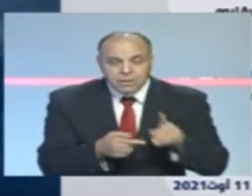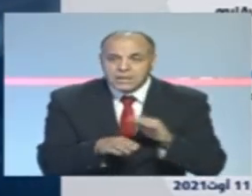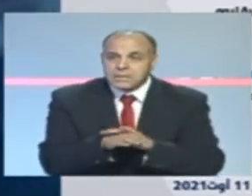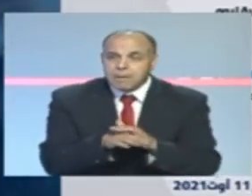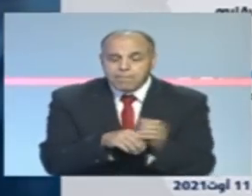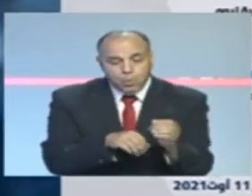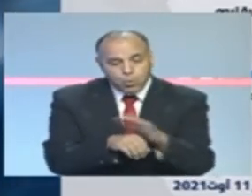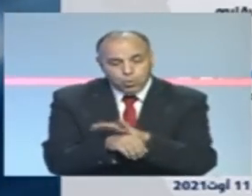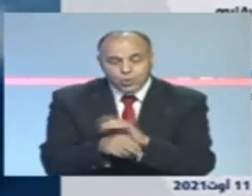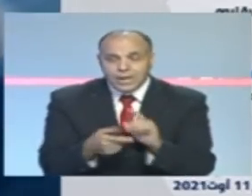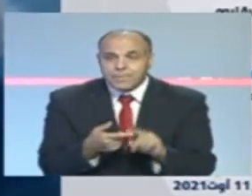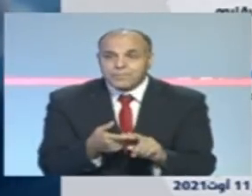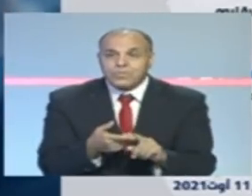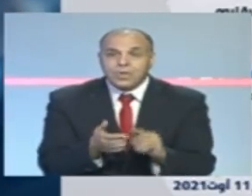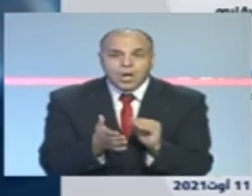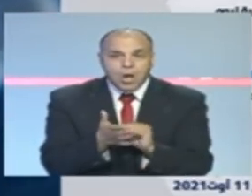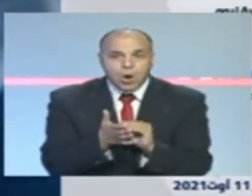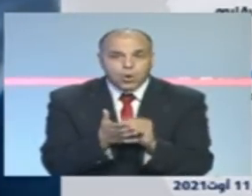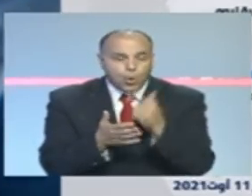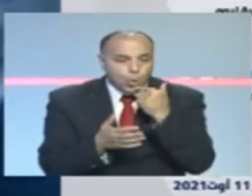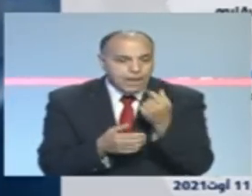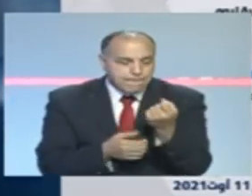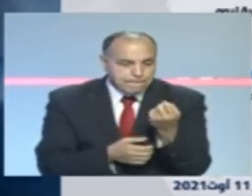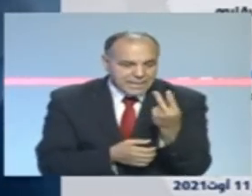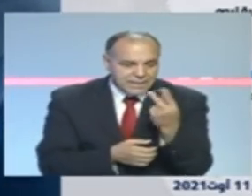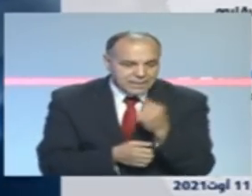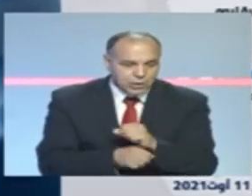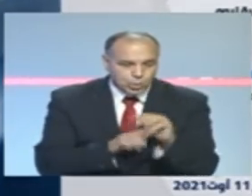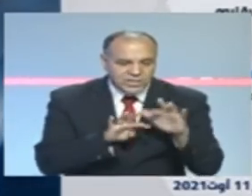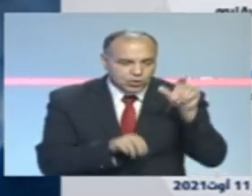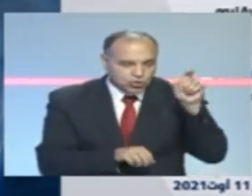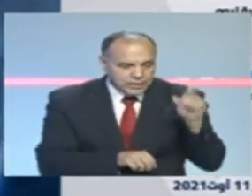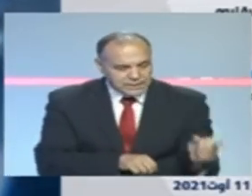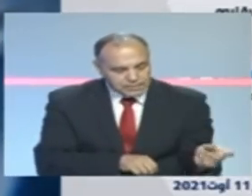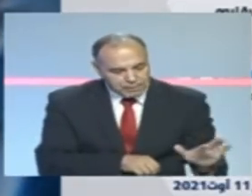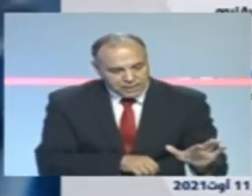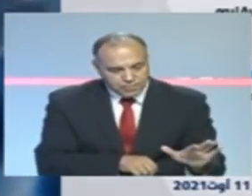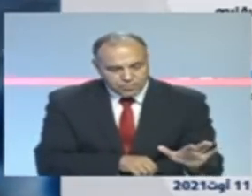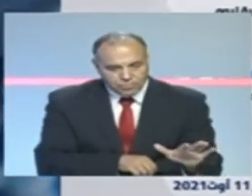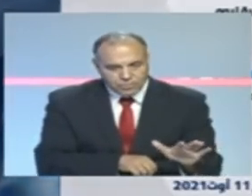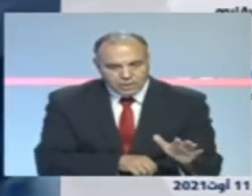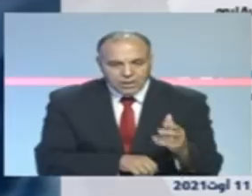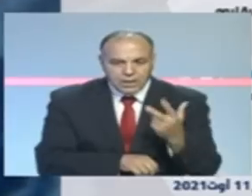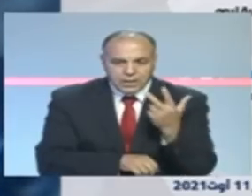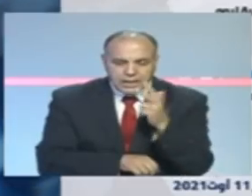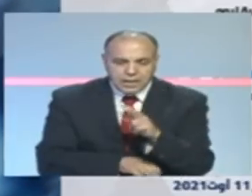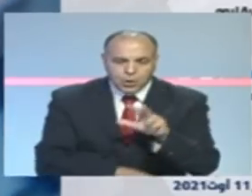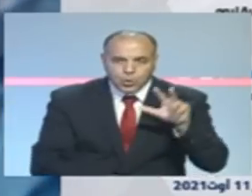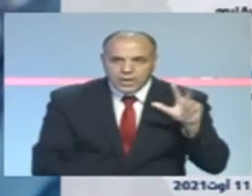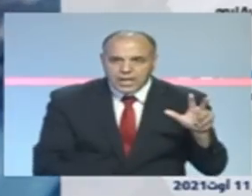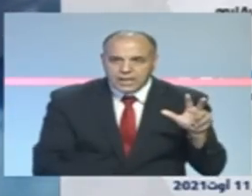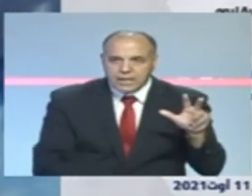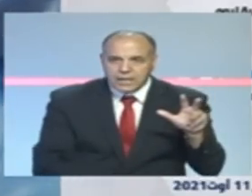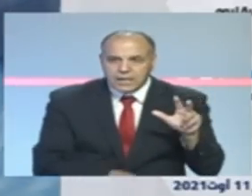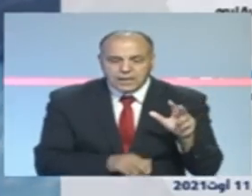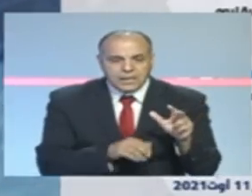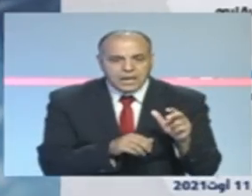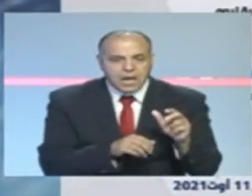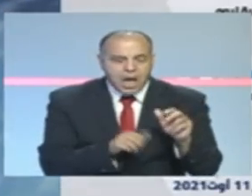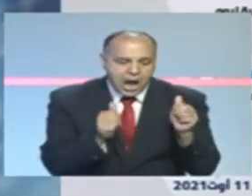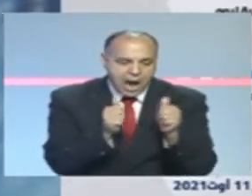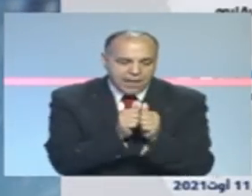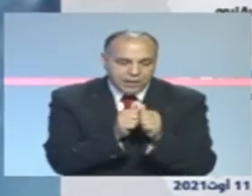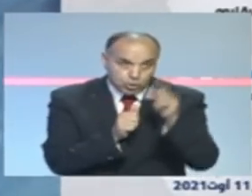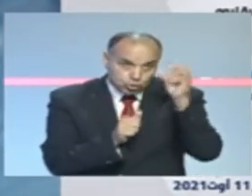الاصابه بفيروس كورونا بلغ مائتين وتسعين حاله وفاه ثلاث وثلاثون منها حصلت في الحادي عشر